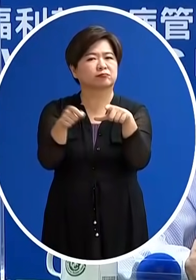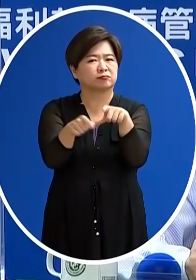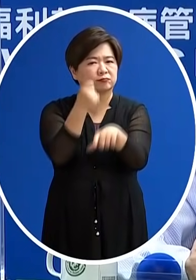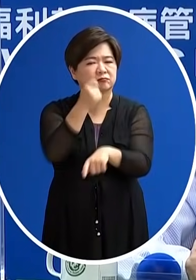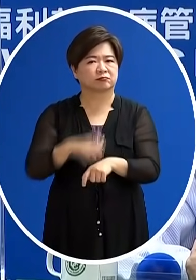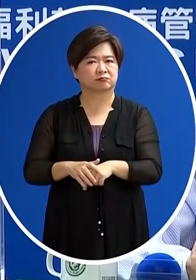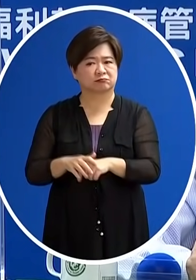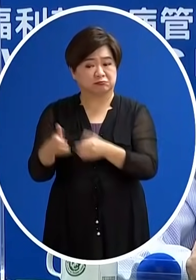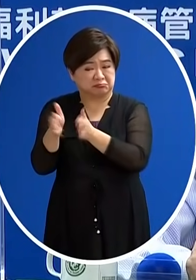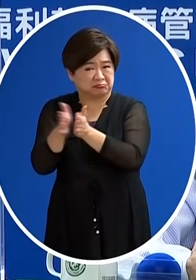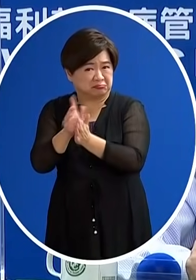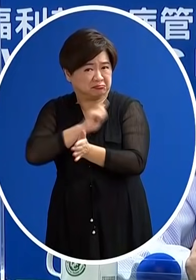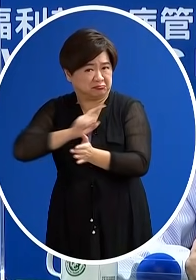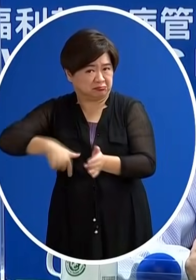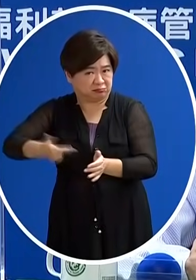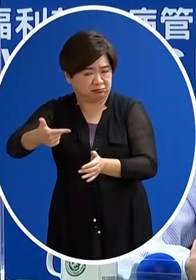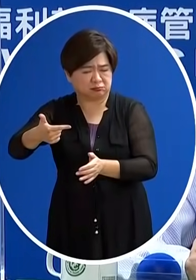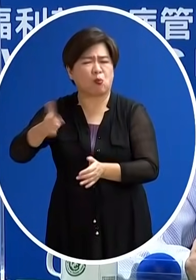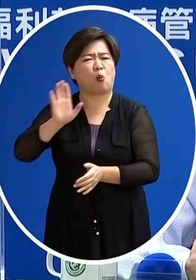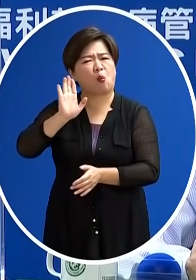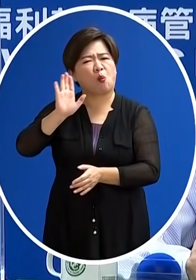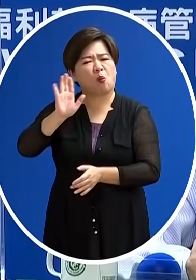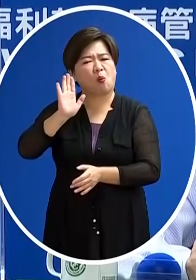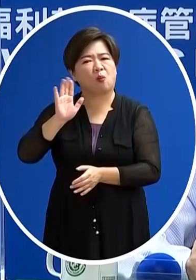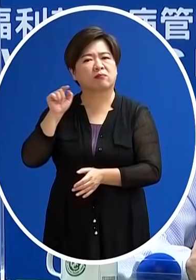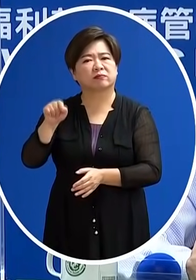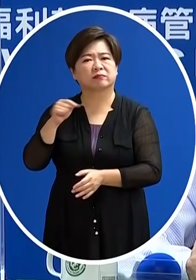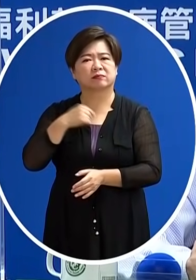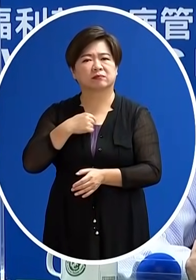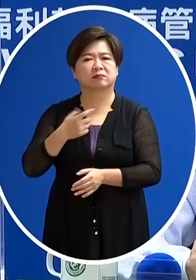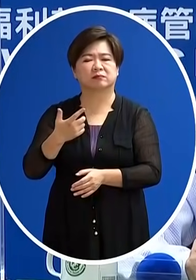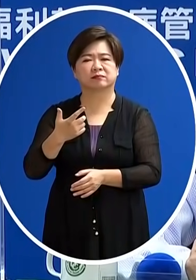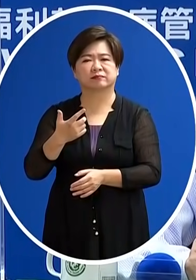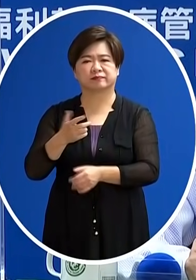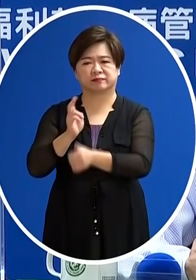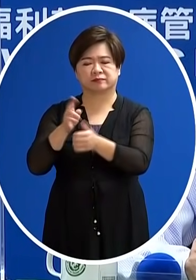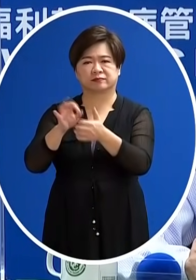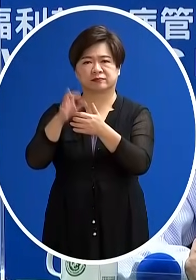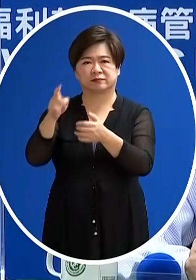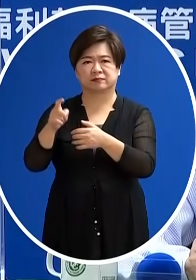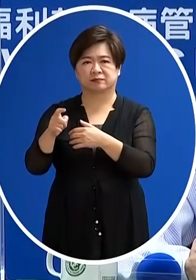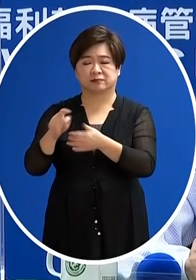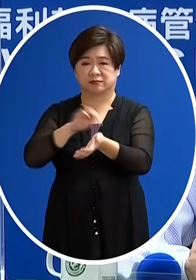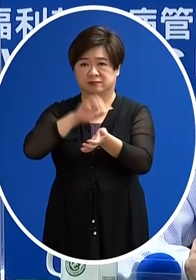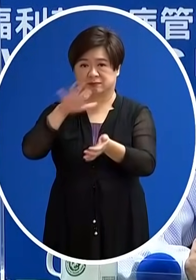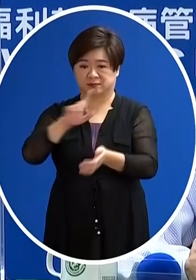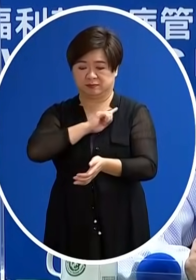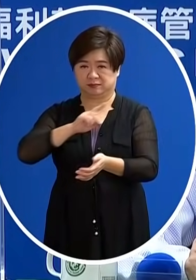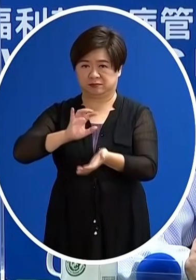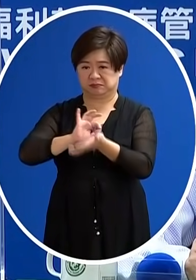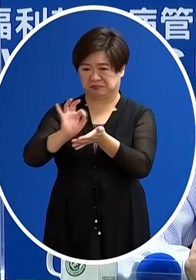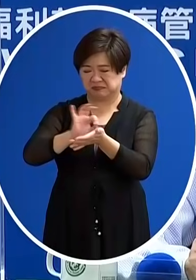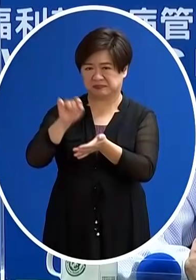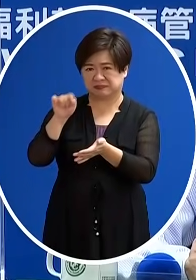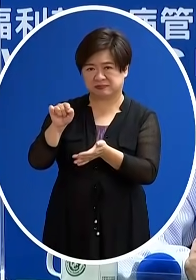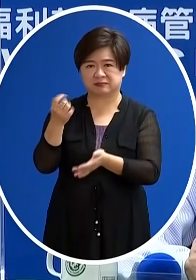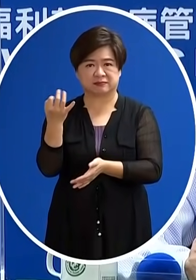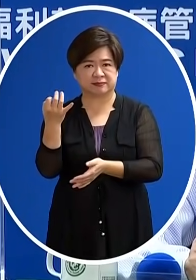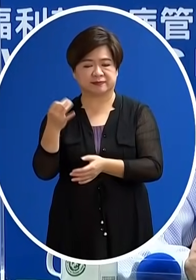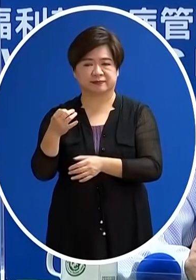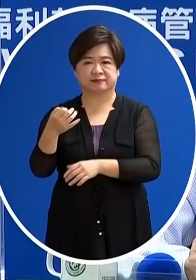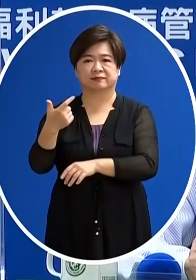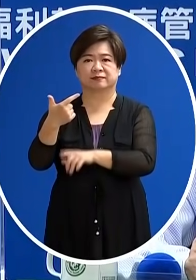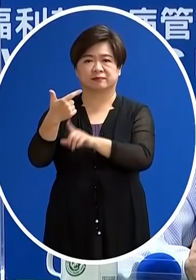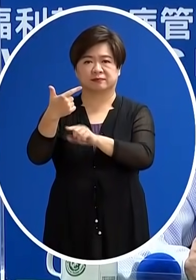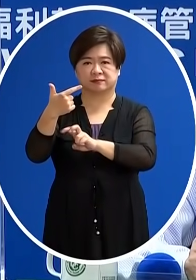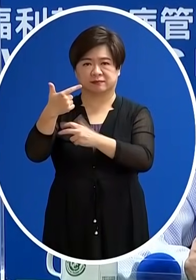一部分是自费。好，那我们先好请这个玻璃院的 PCR 在自费筛检的费用，好，我们从